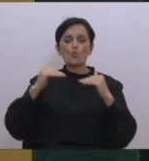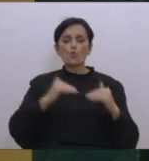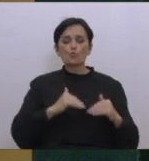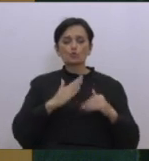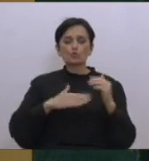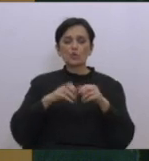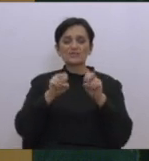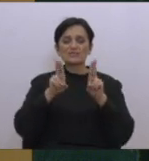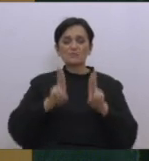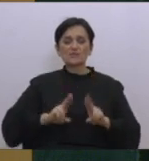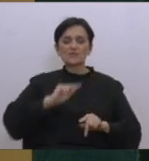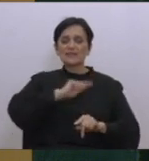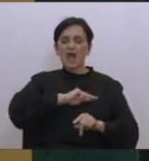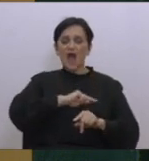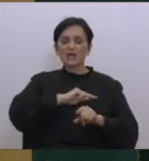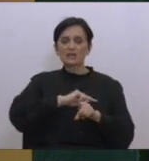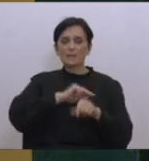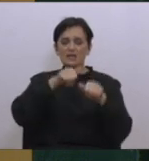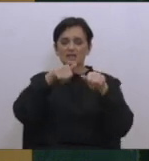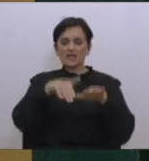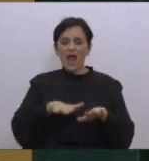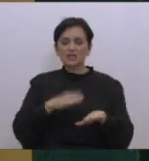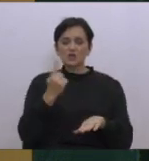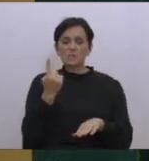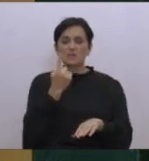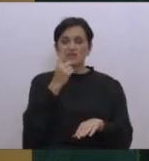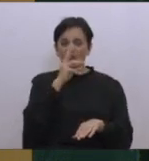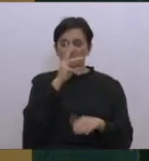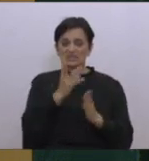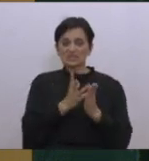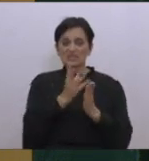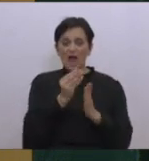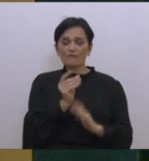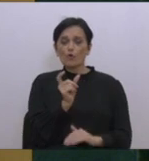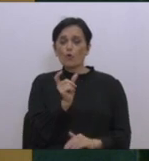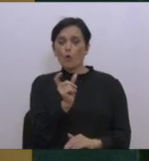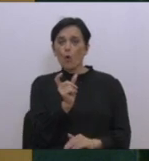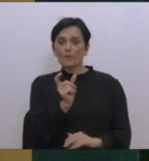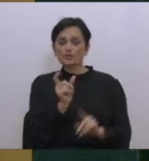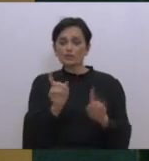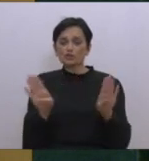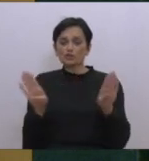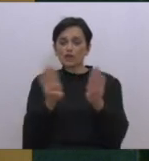სპეციალისტის თანამდებობისათვის დადგენილ პირველ სახელფასო კოეფიციენტთან